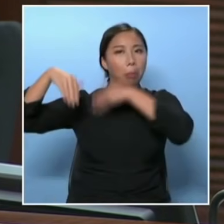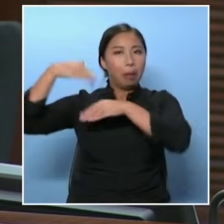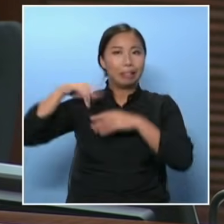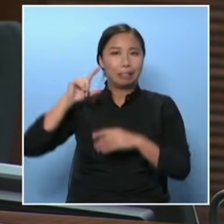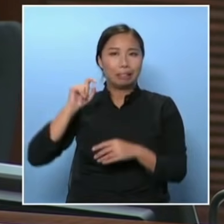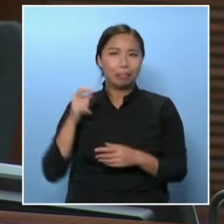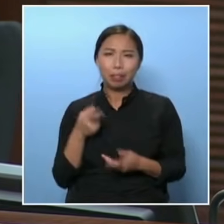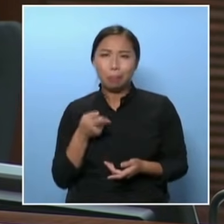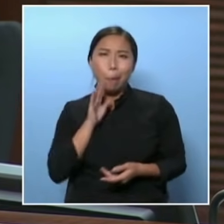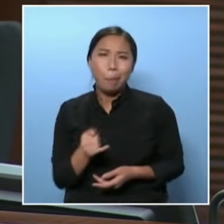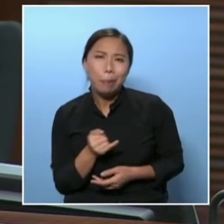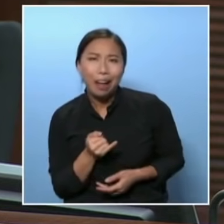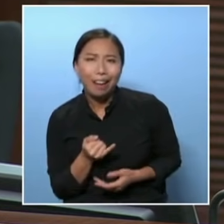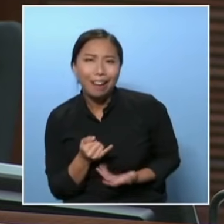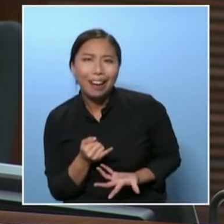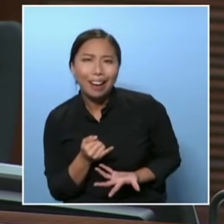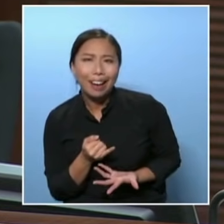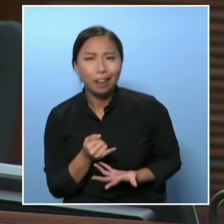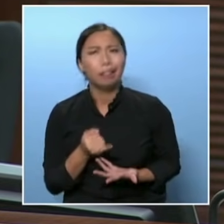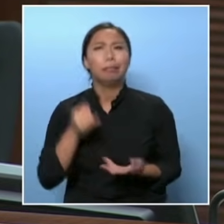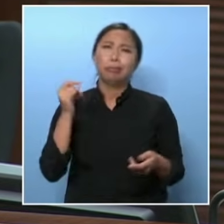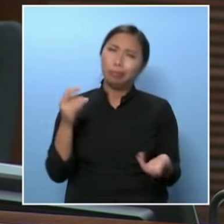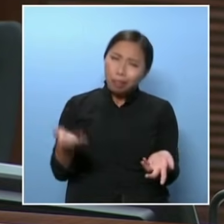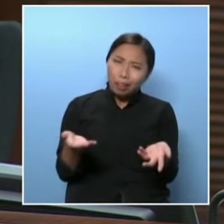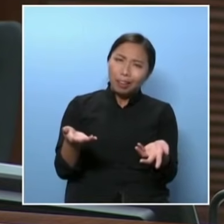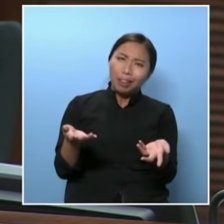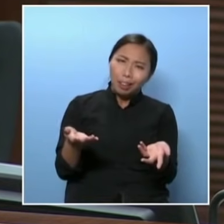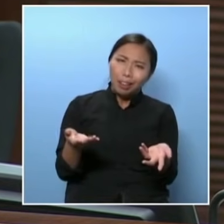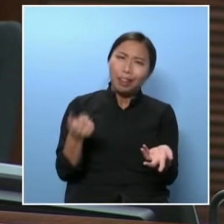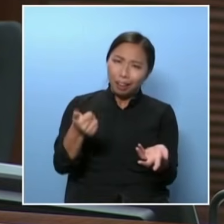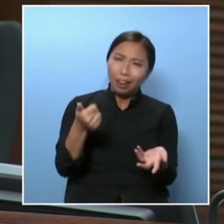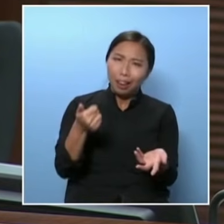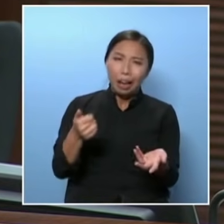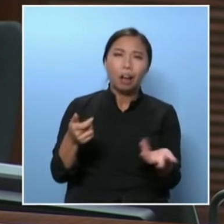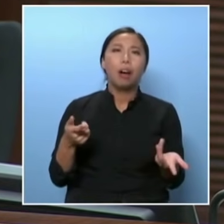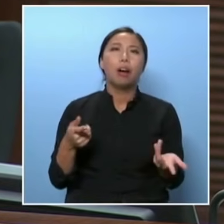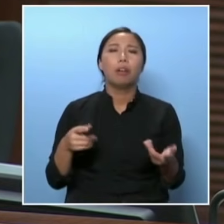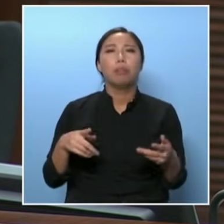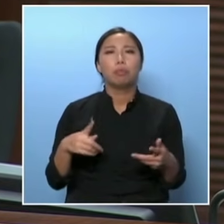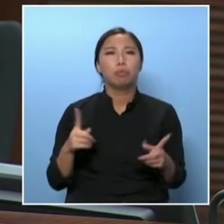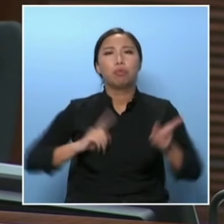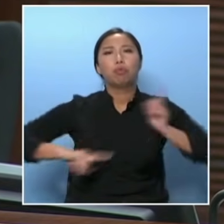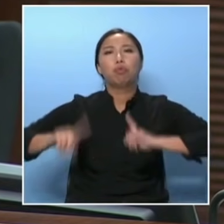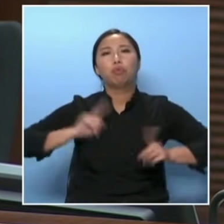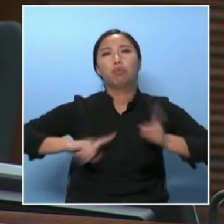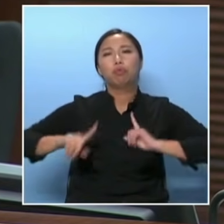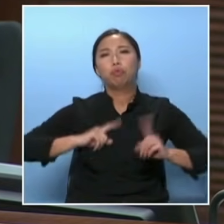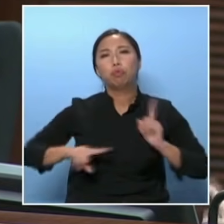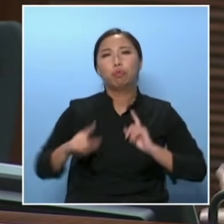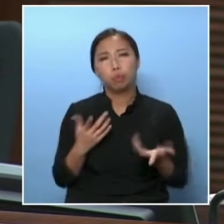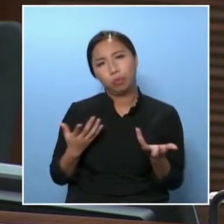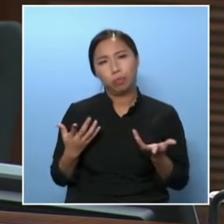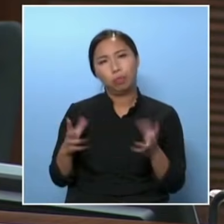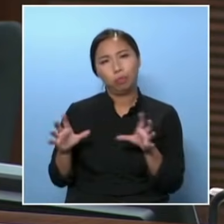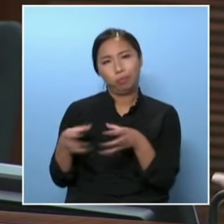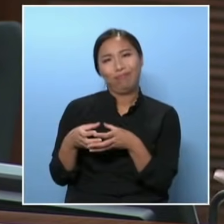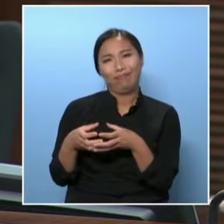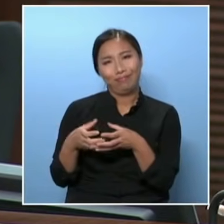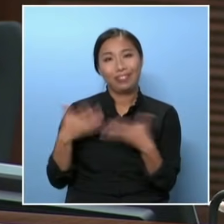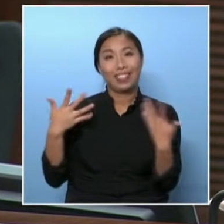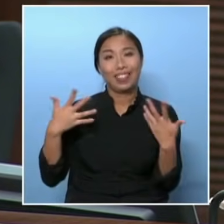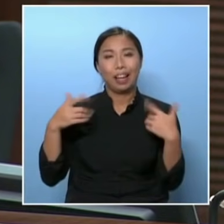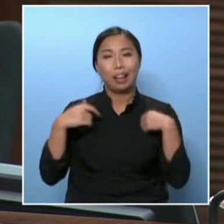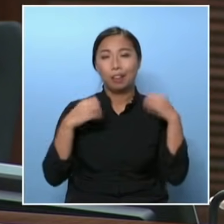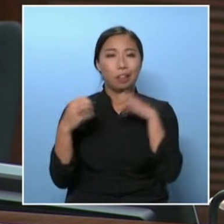不成理。咁梗係啦，純粹嘅就係一個隨意嘅 association 嚟嘅。今日我哋討論呢個議題